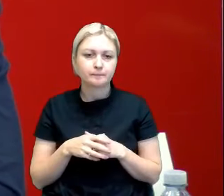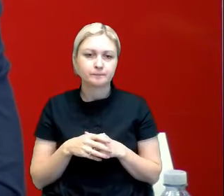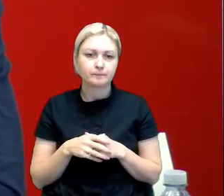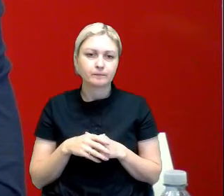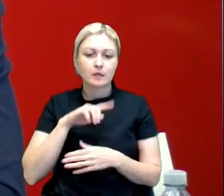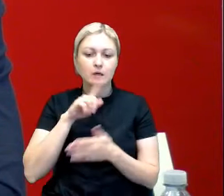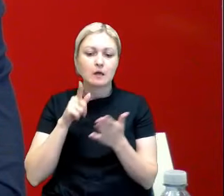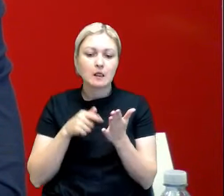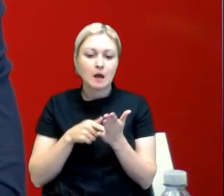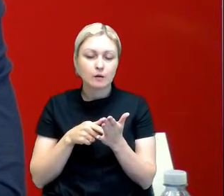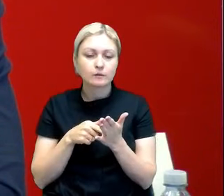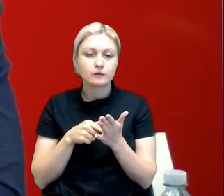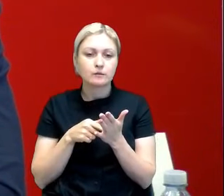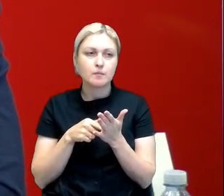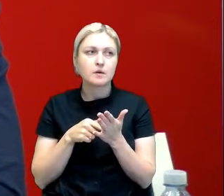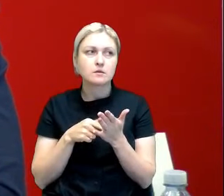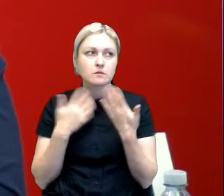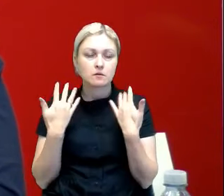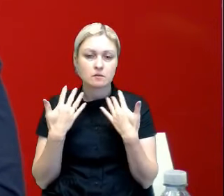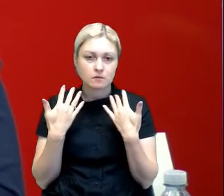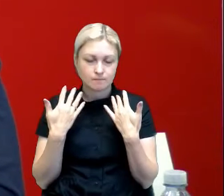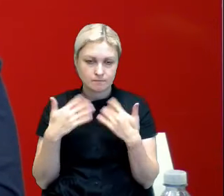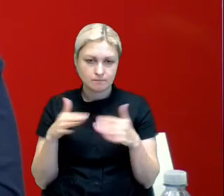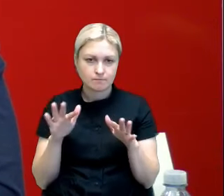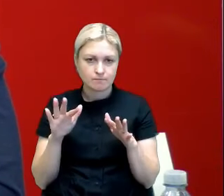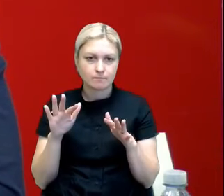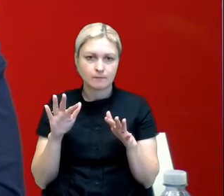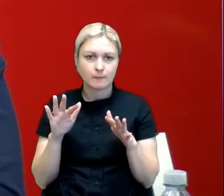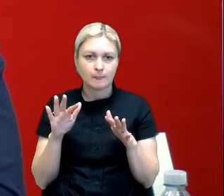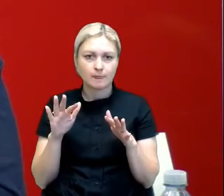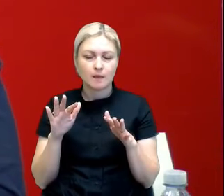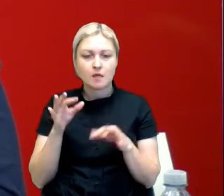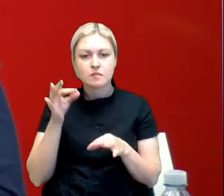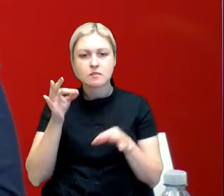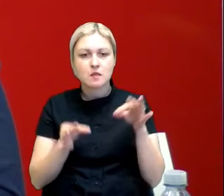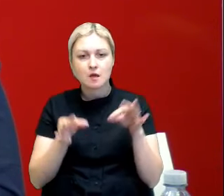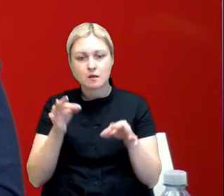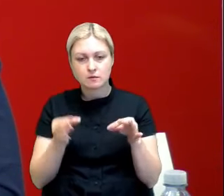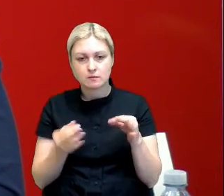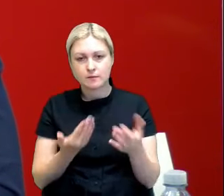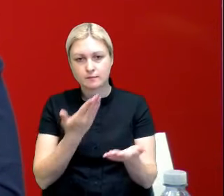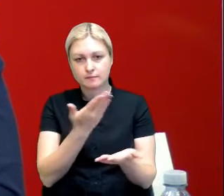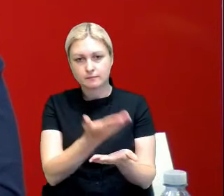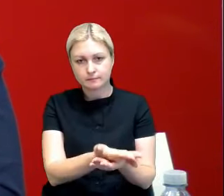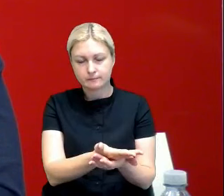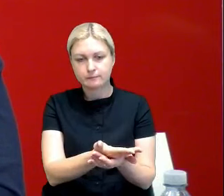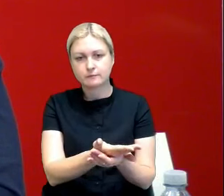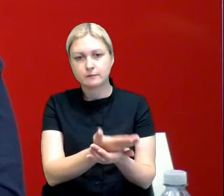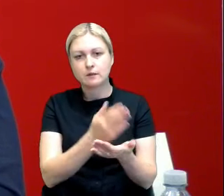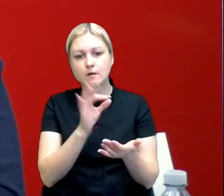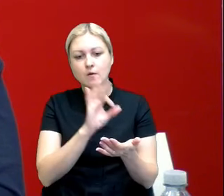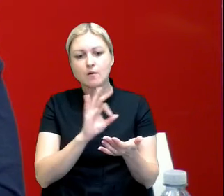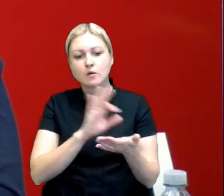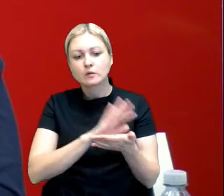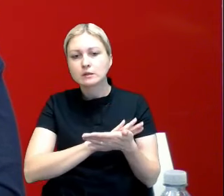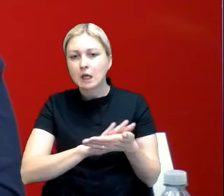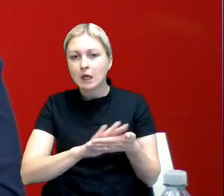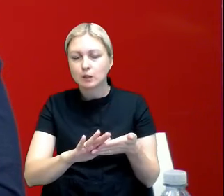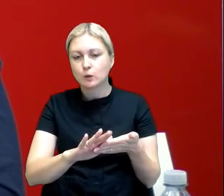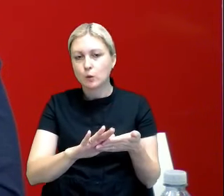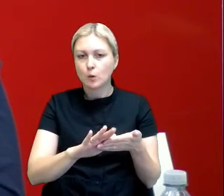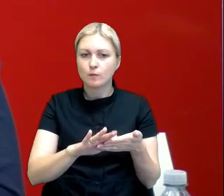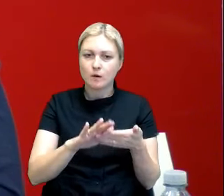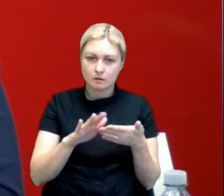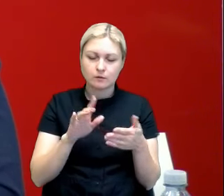išsivystė iki to kad klausimas yra atsidūręs teisėtvarkos institucijose ir dėl skaidrumo aš manau mes neuž